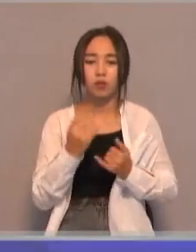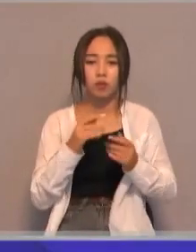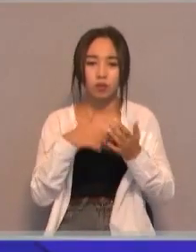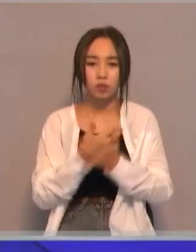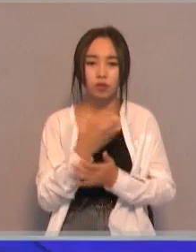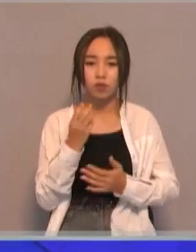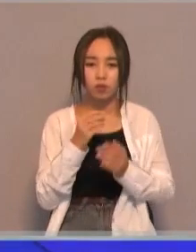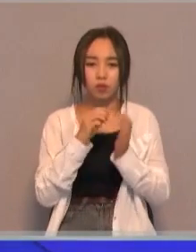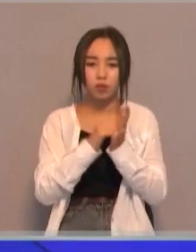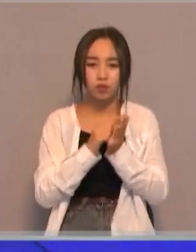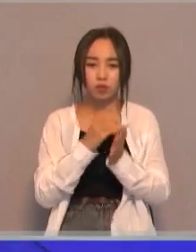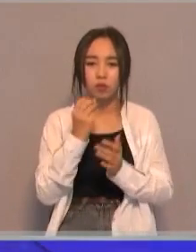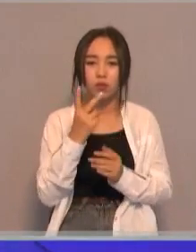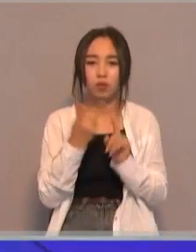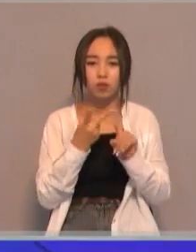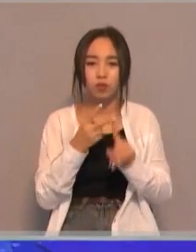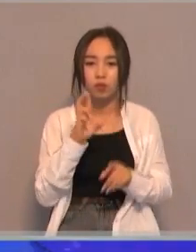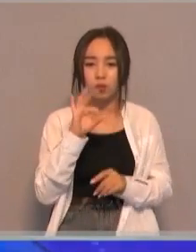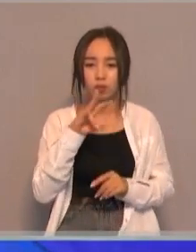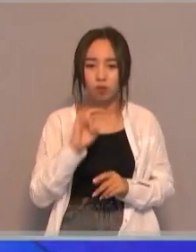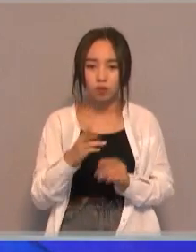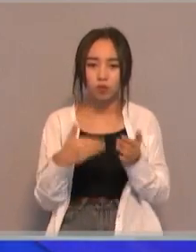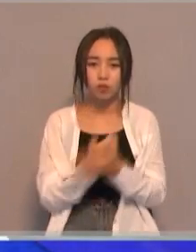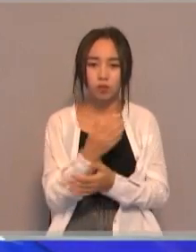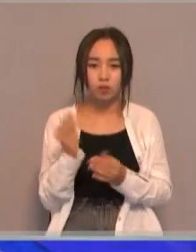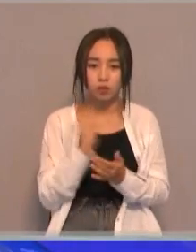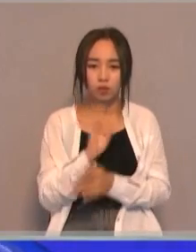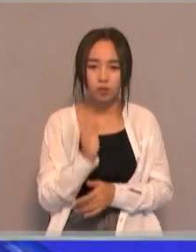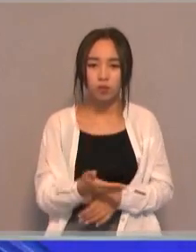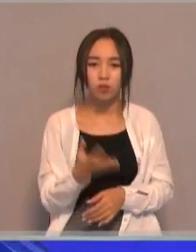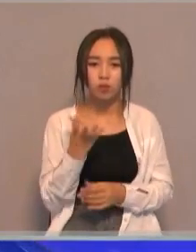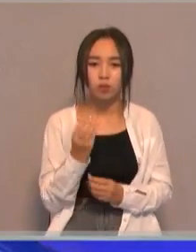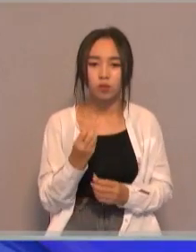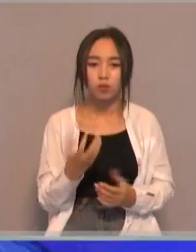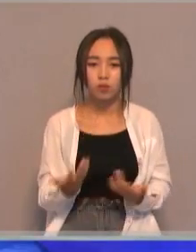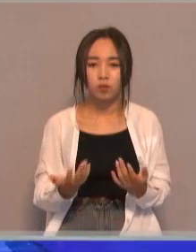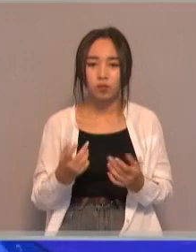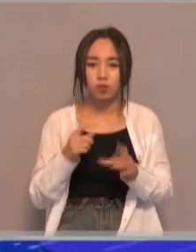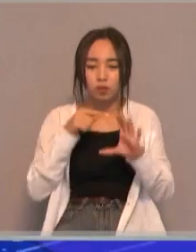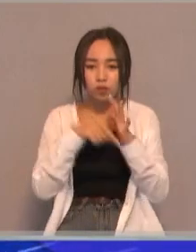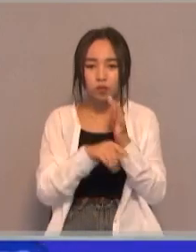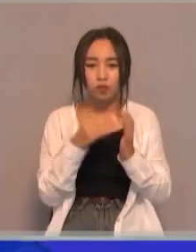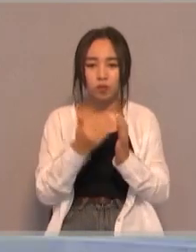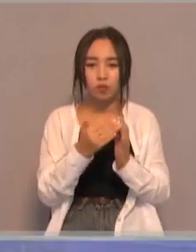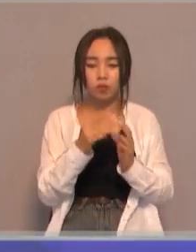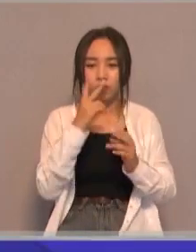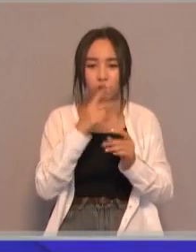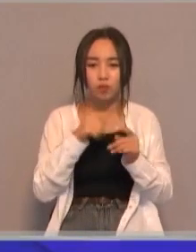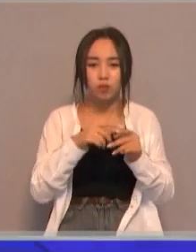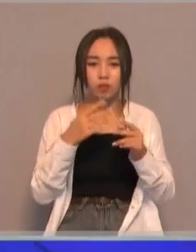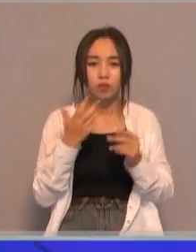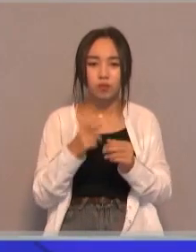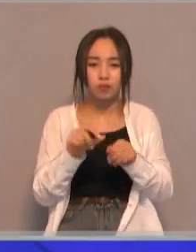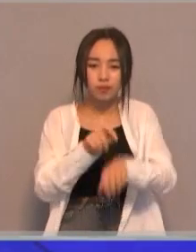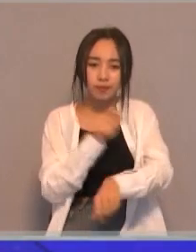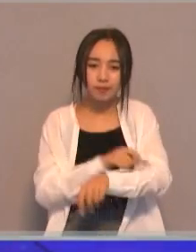қыш шығады, и двойной блок деген шығады. Бірақ жәндегі полуторка мен стандартныйдың ішкі қуыстарының өлшеміне байланысты екі түрі